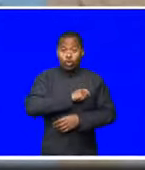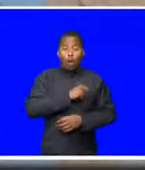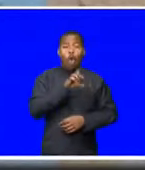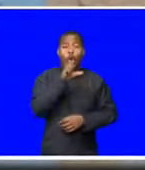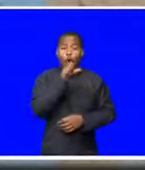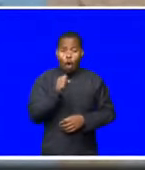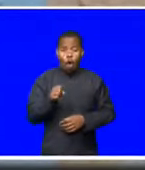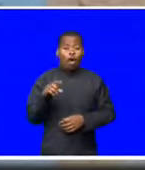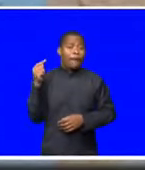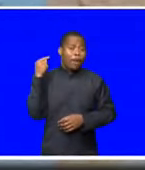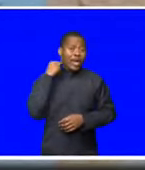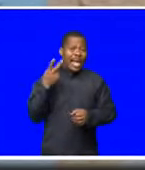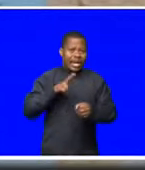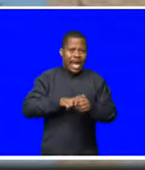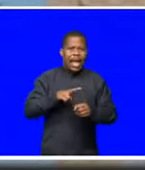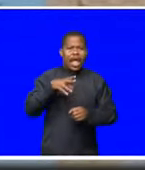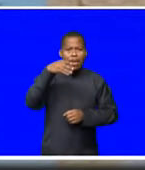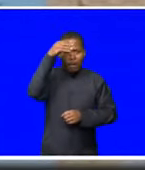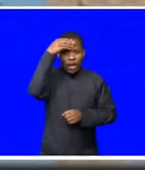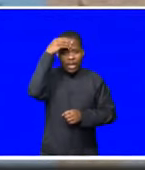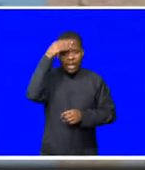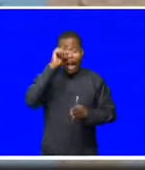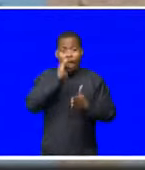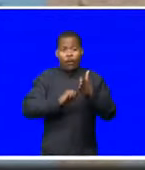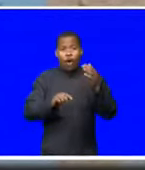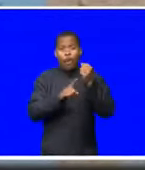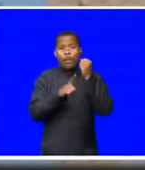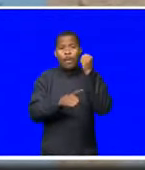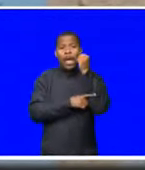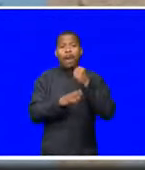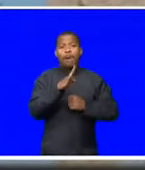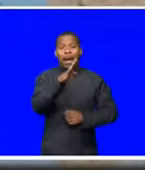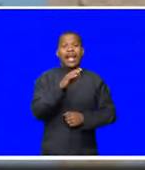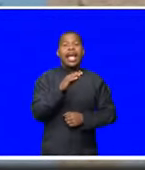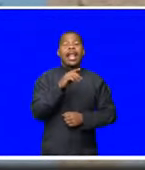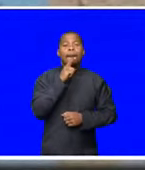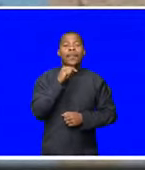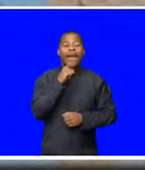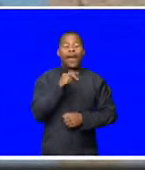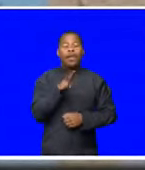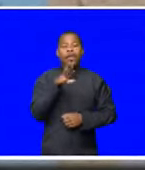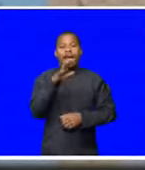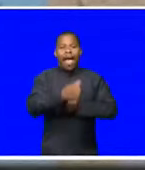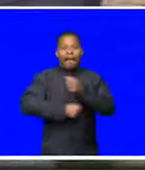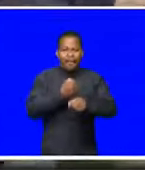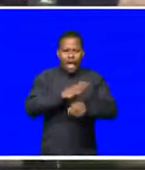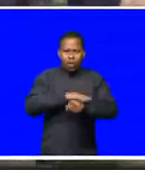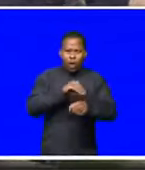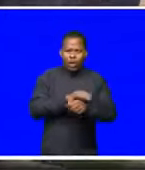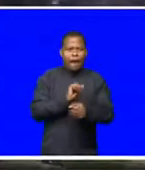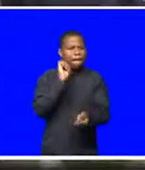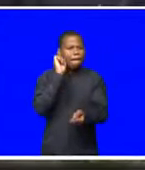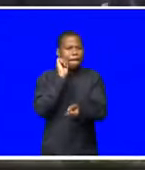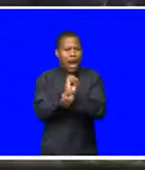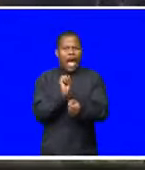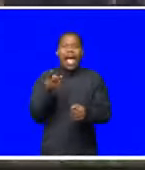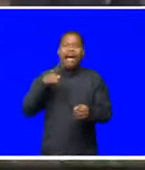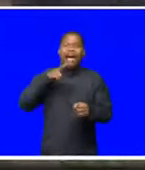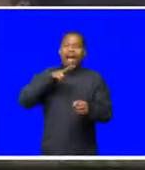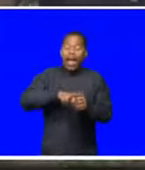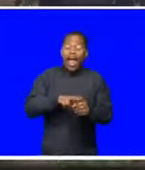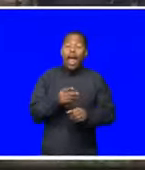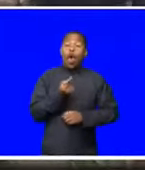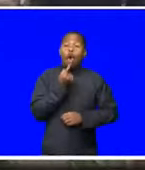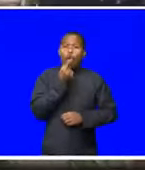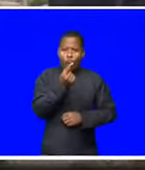wathi emaphoyisa asembabani sekavela mbophila mbeka nelicala lekubulala umsolwa Mngunu usileja